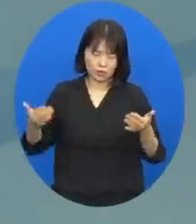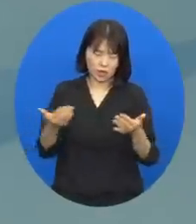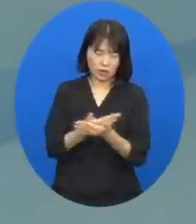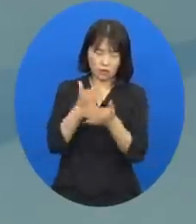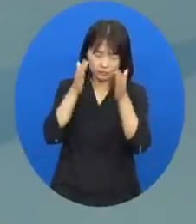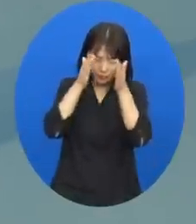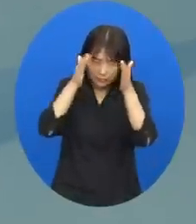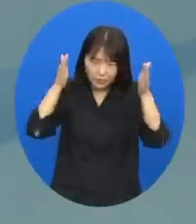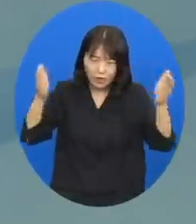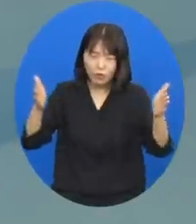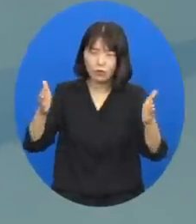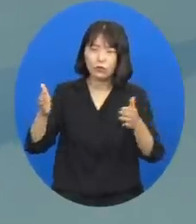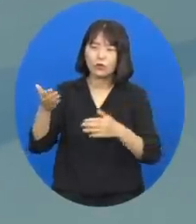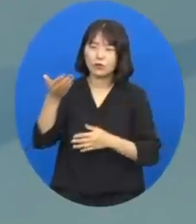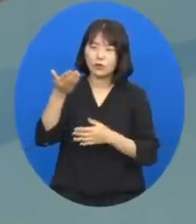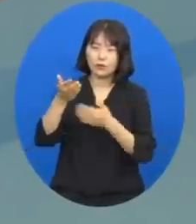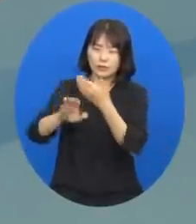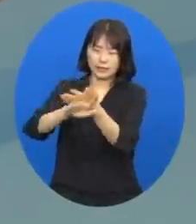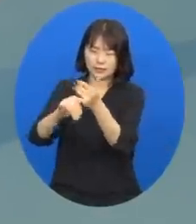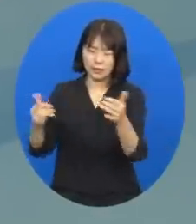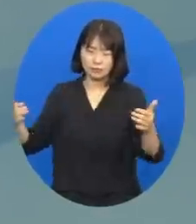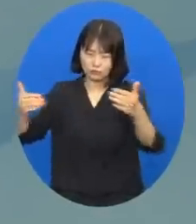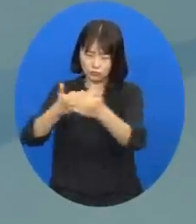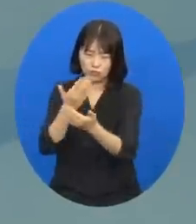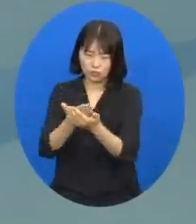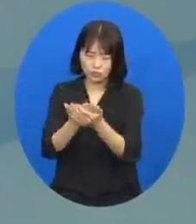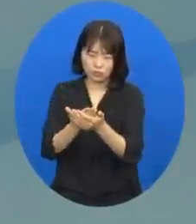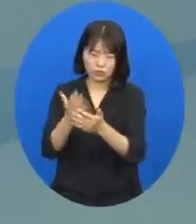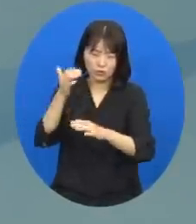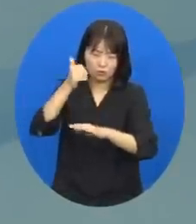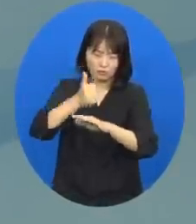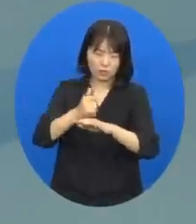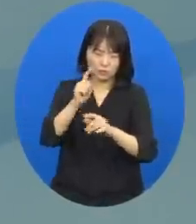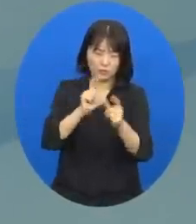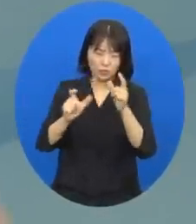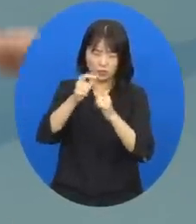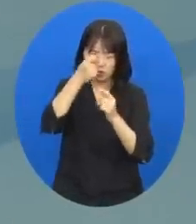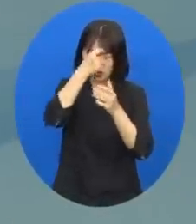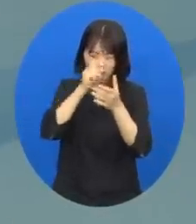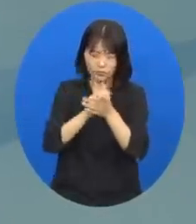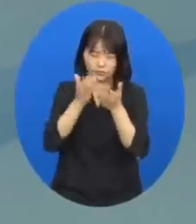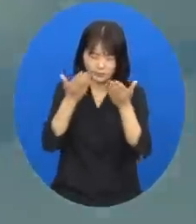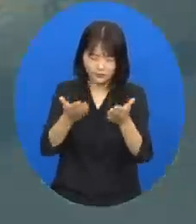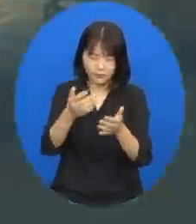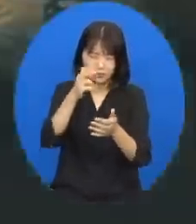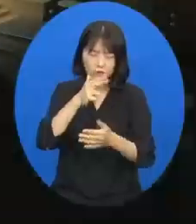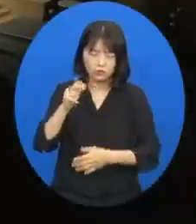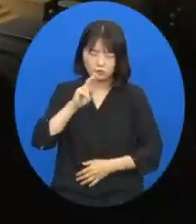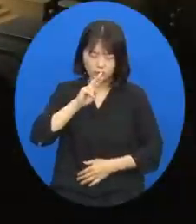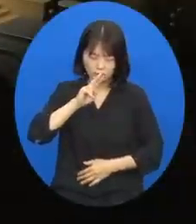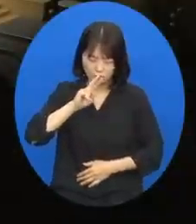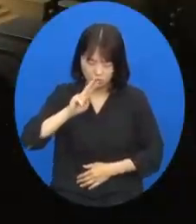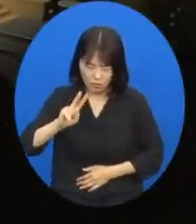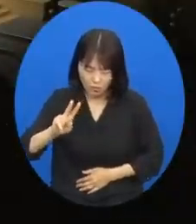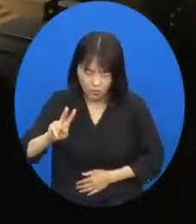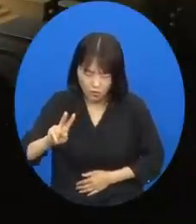고 그들을 품게 하여 주옵소서 우리 맞으면 한번 더 위험하게 식어 기도하도록 하겠습니다 주야